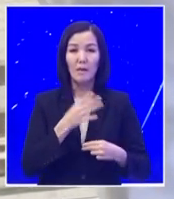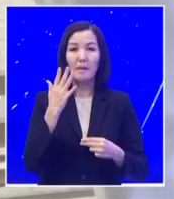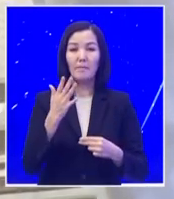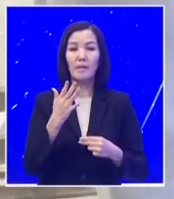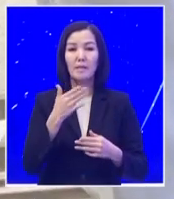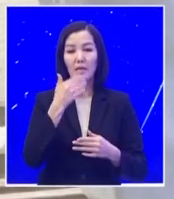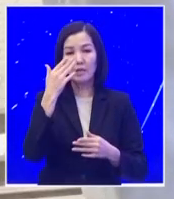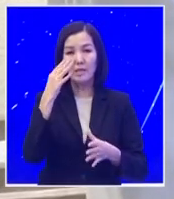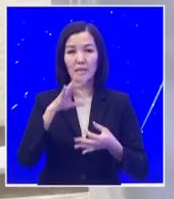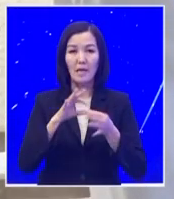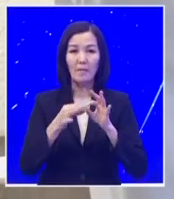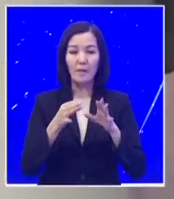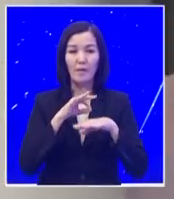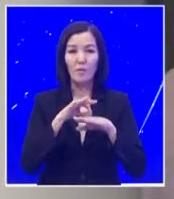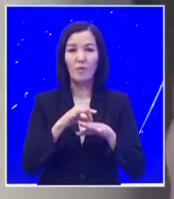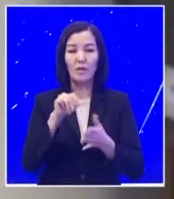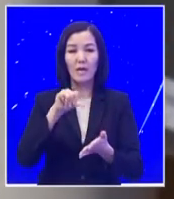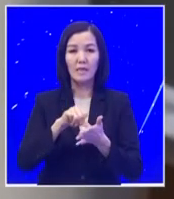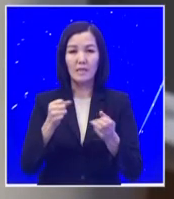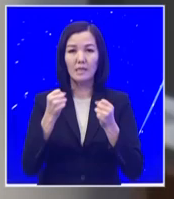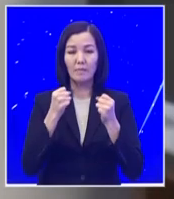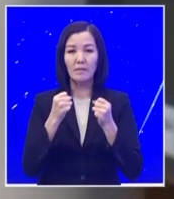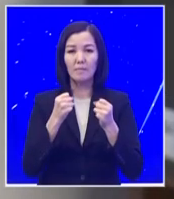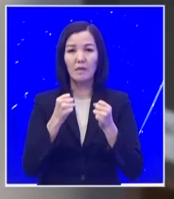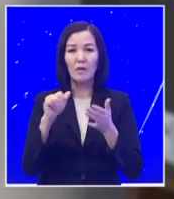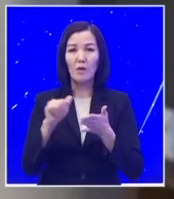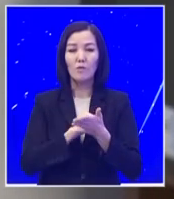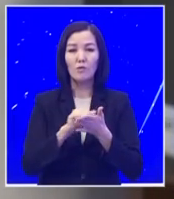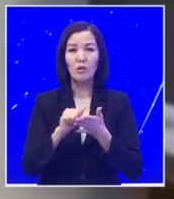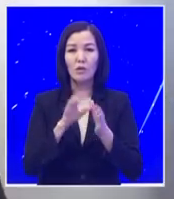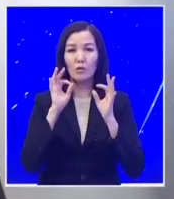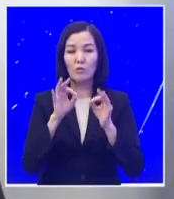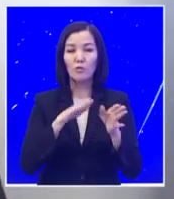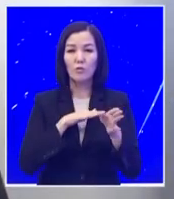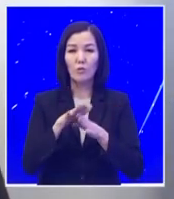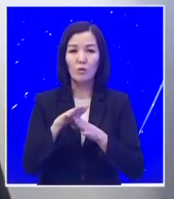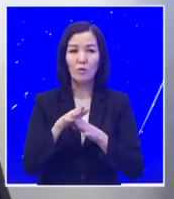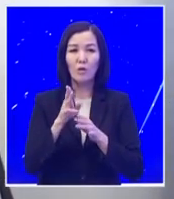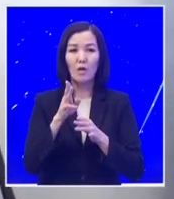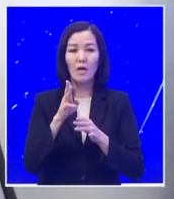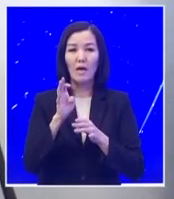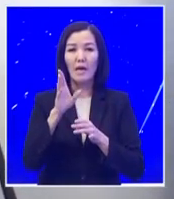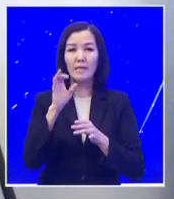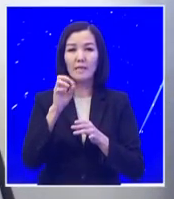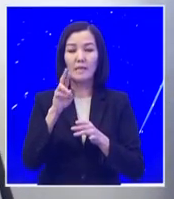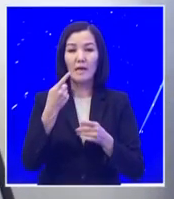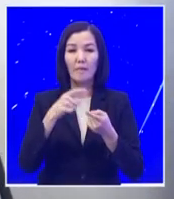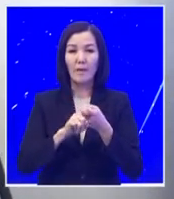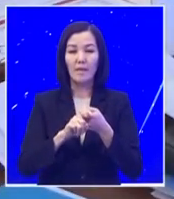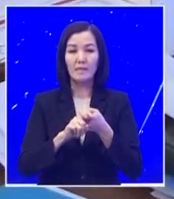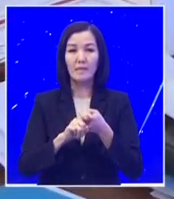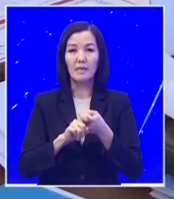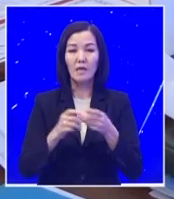жазғы олимпиада өтті. Оған қатысқан саңлақтарымыздың құжатының сауатты толтырылуы да Шалабаеваға байланысты болды. Сонымен